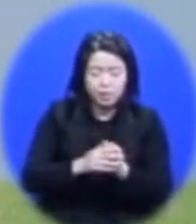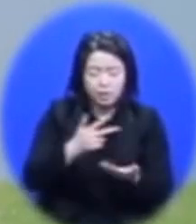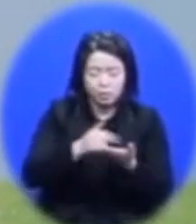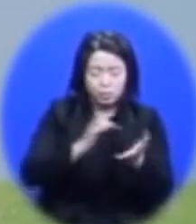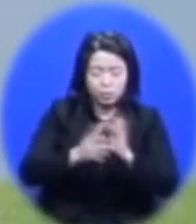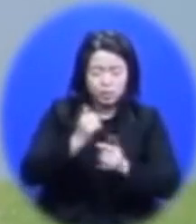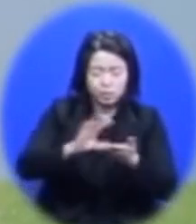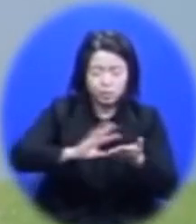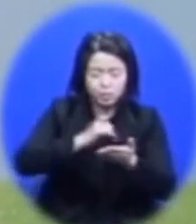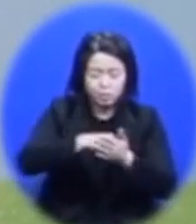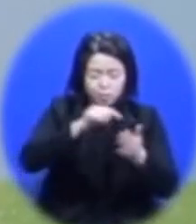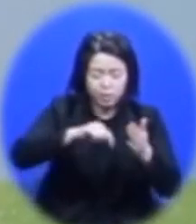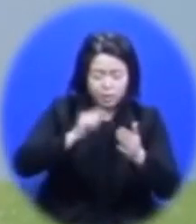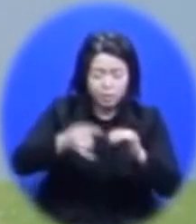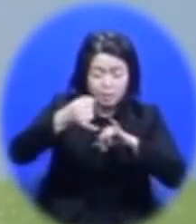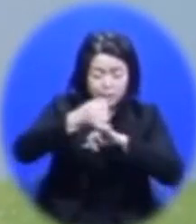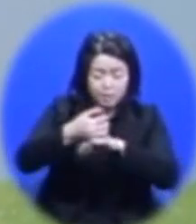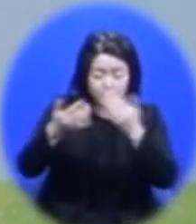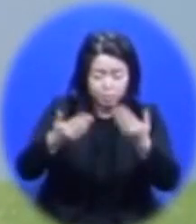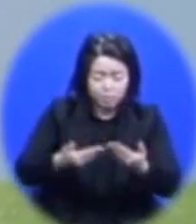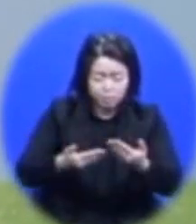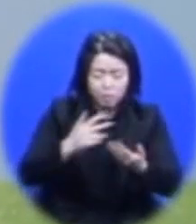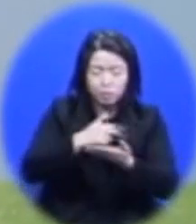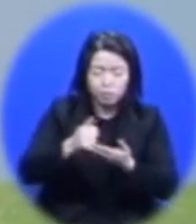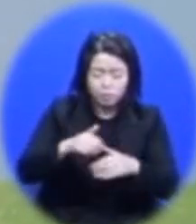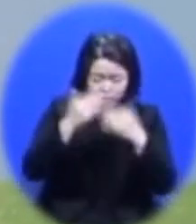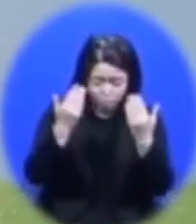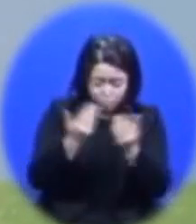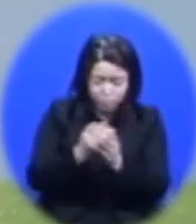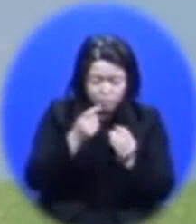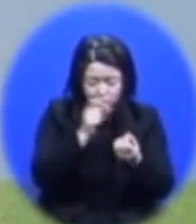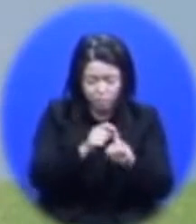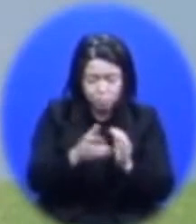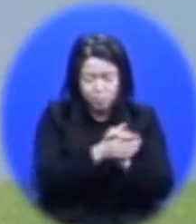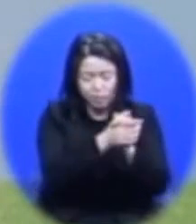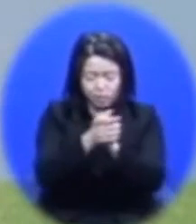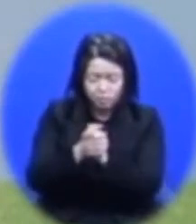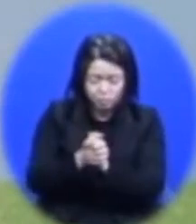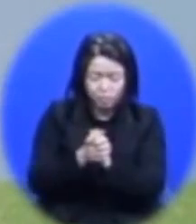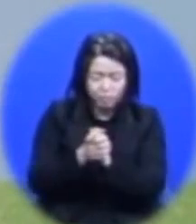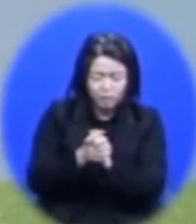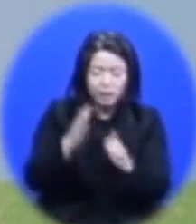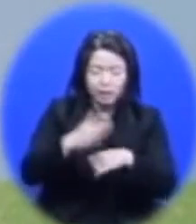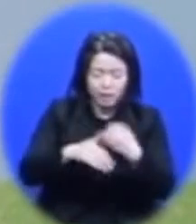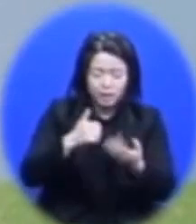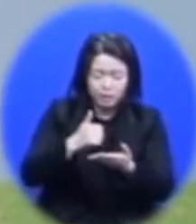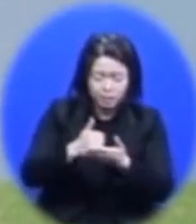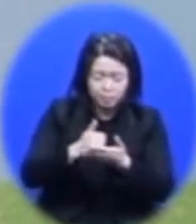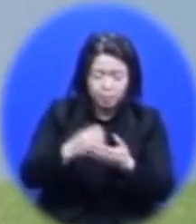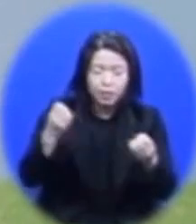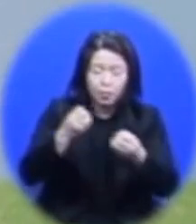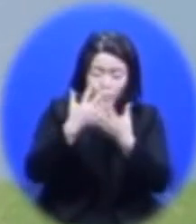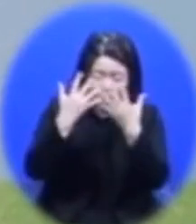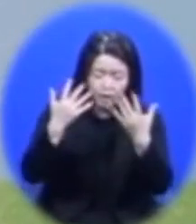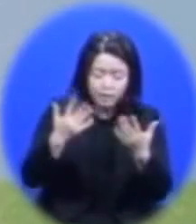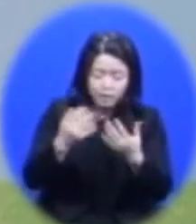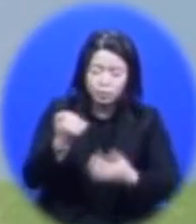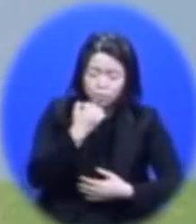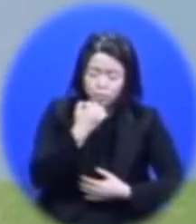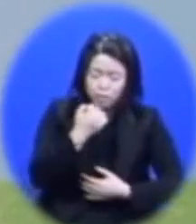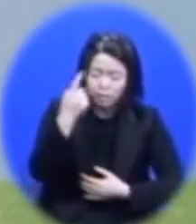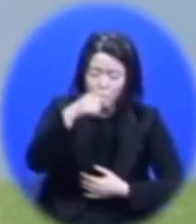그리스도 안에서 약속하신 주님과 온전히 친밀해지는 복, 하나님, 하나님의 환히